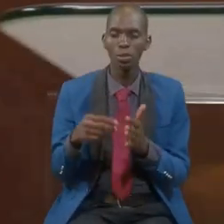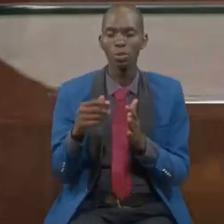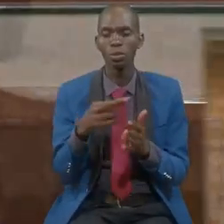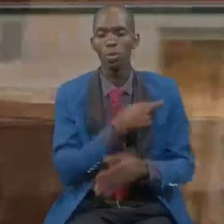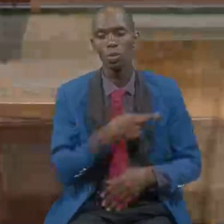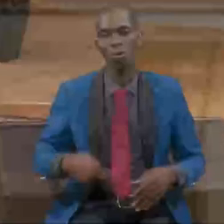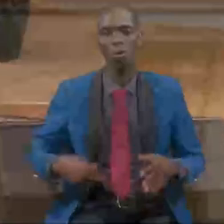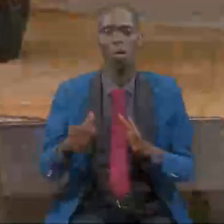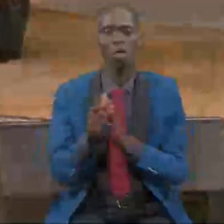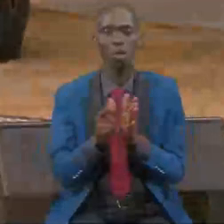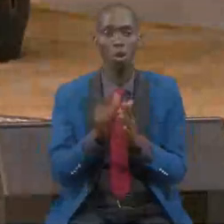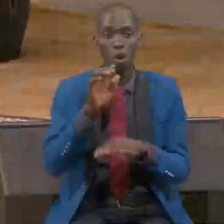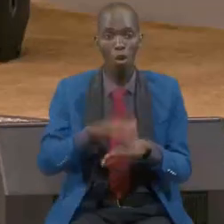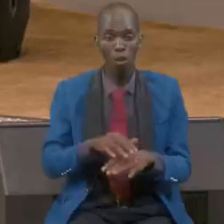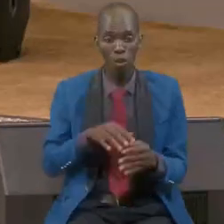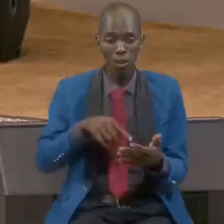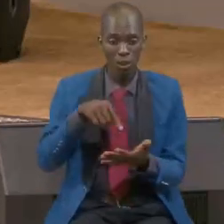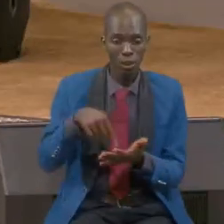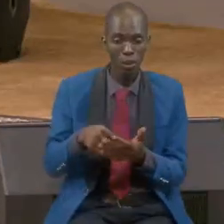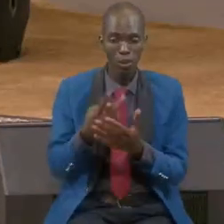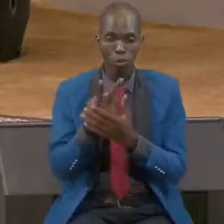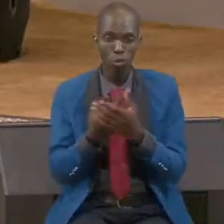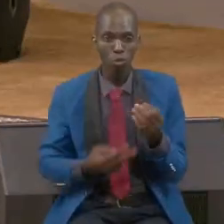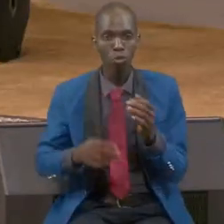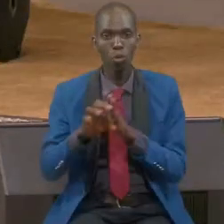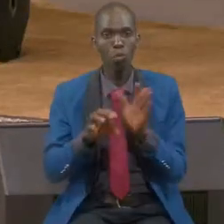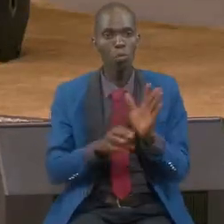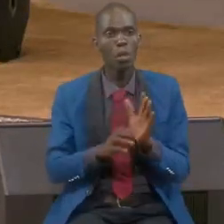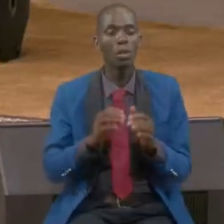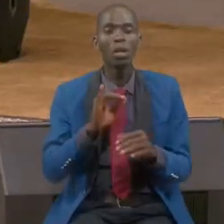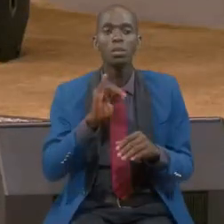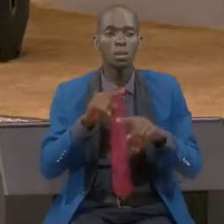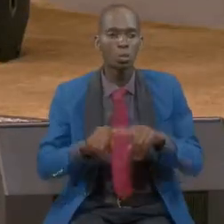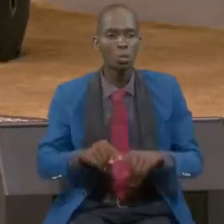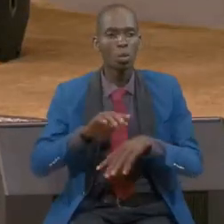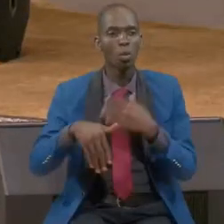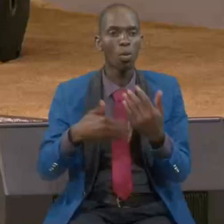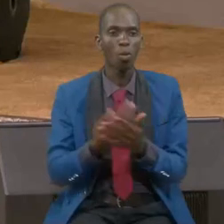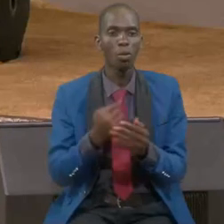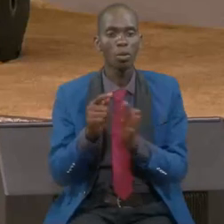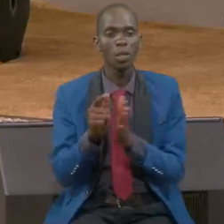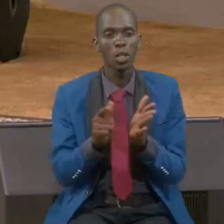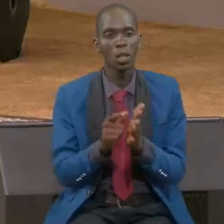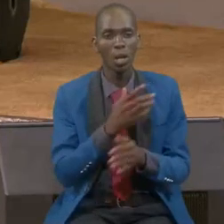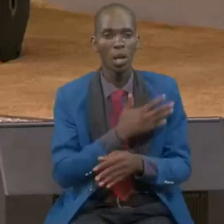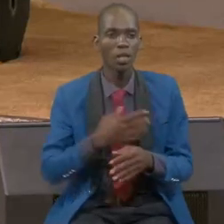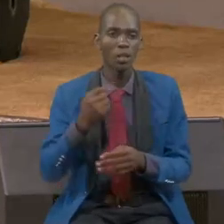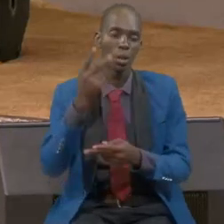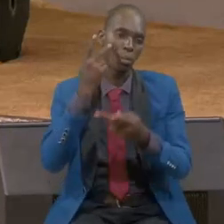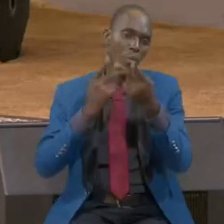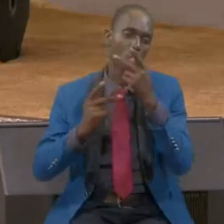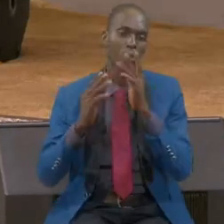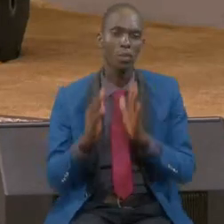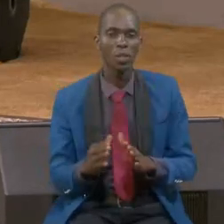royale. Et de ces deux commandements dépendent toute la loi et les